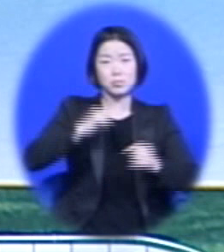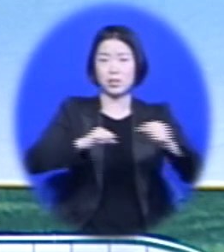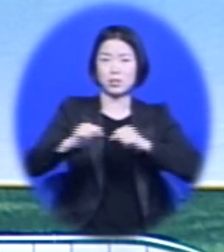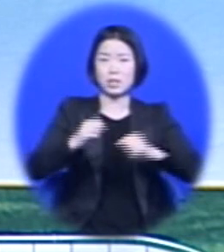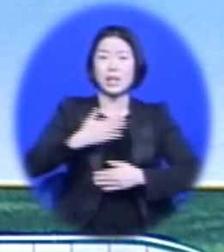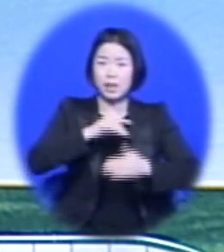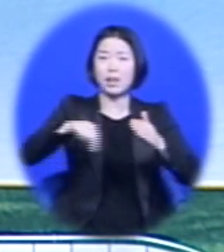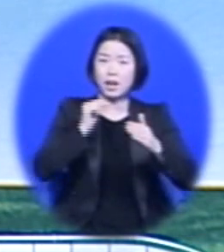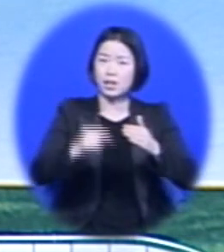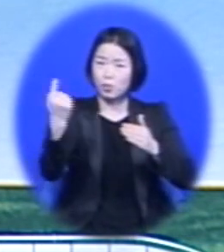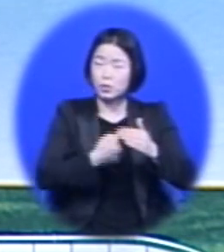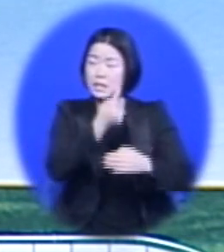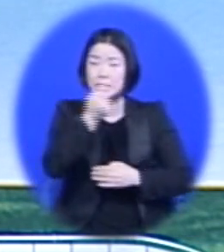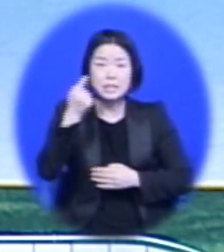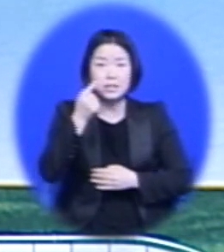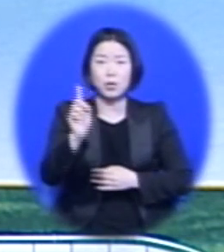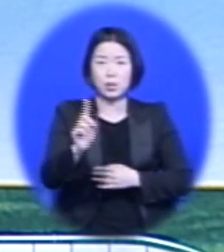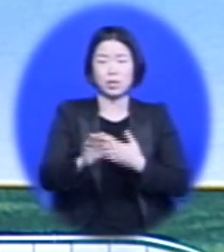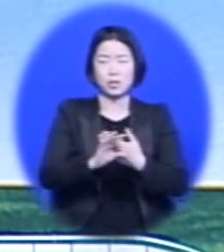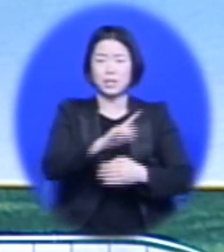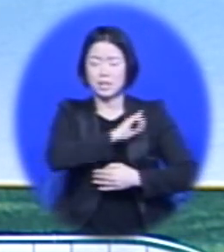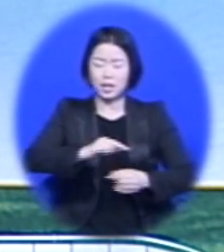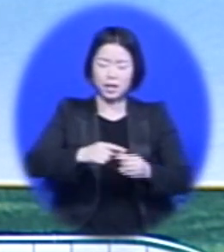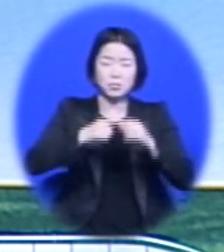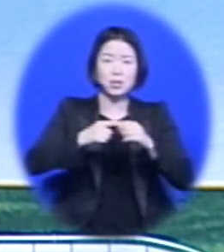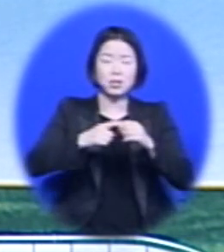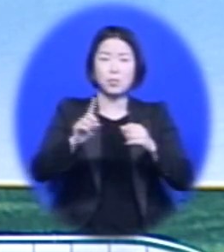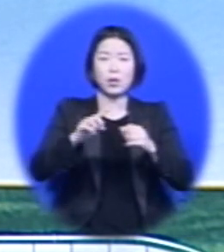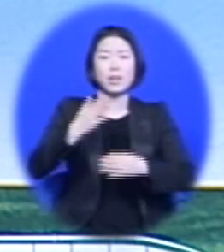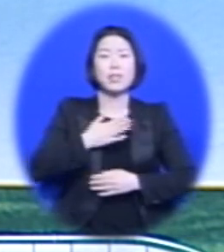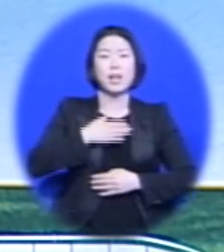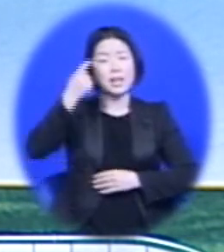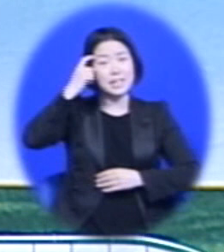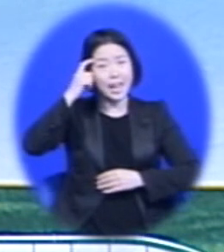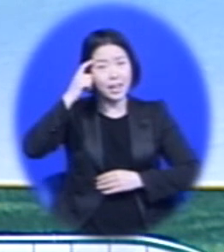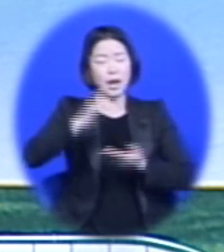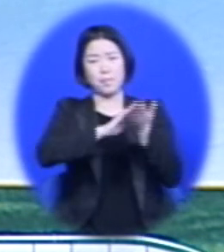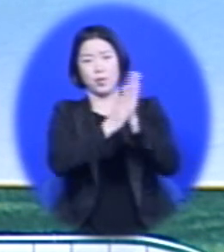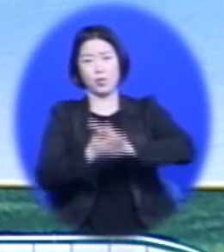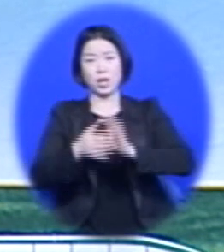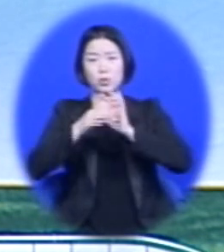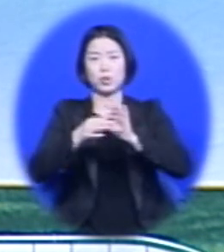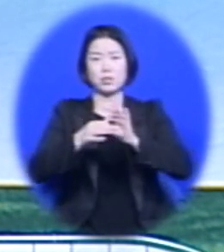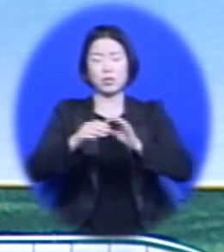성령님의 내 안에 오신 증거는 가장 먼저는 내 생각의 변화를 통하여 경험하는